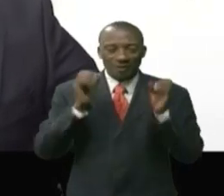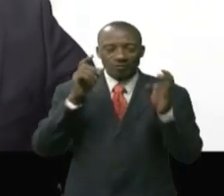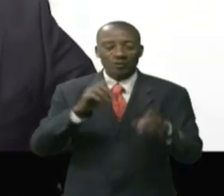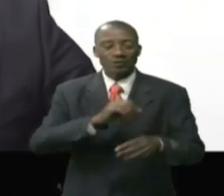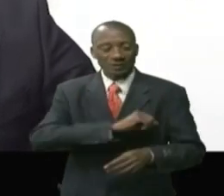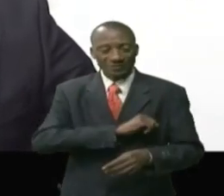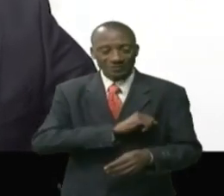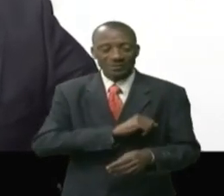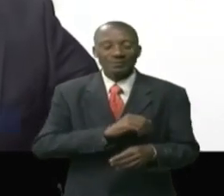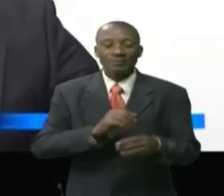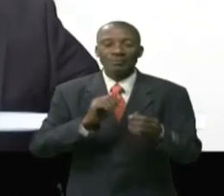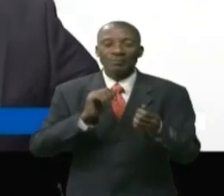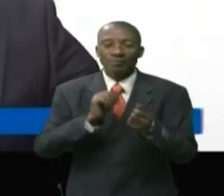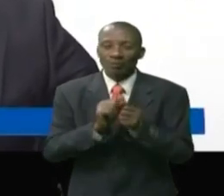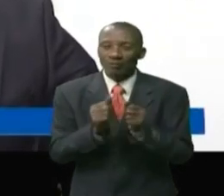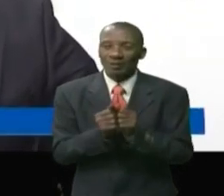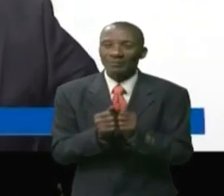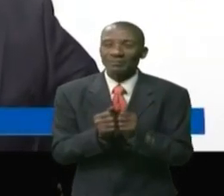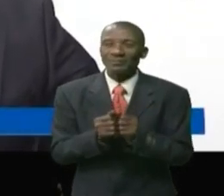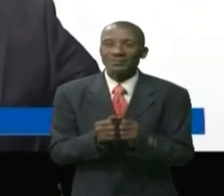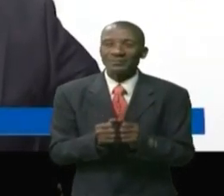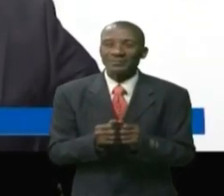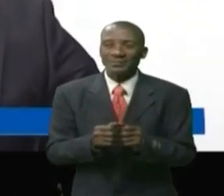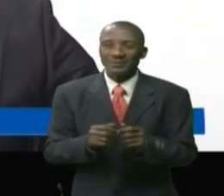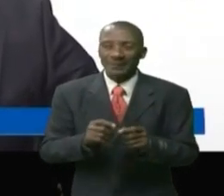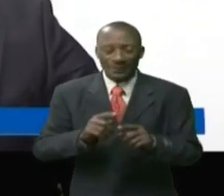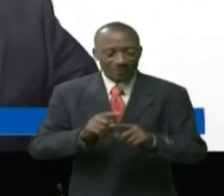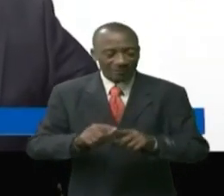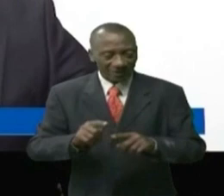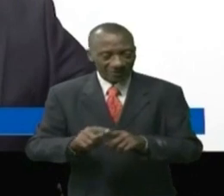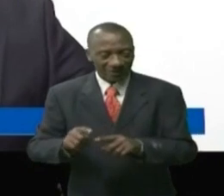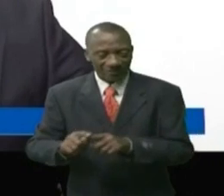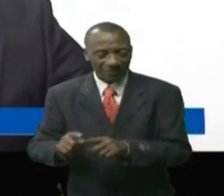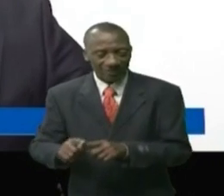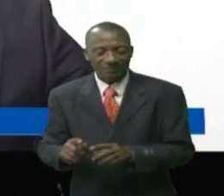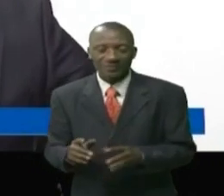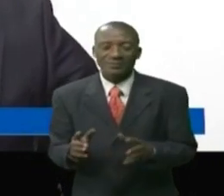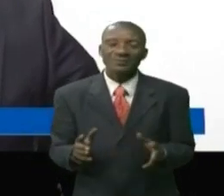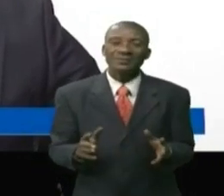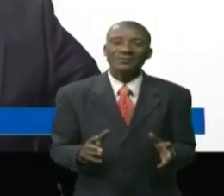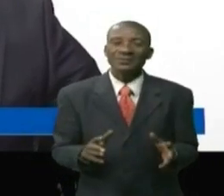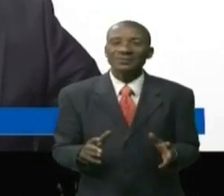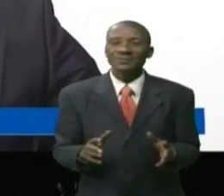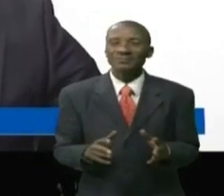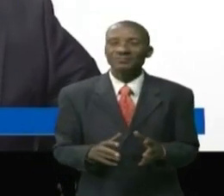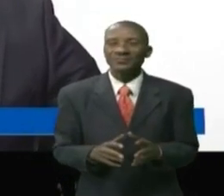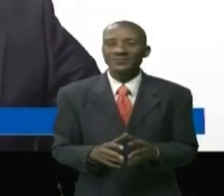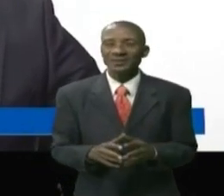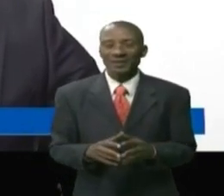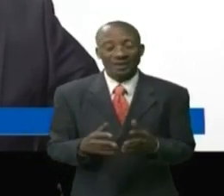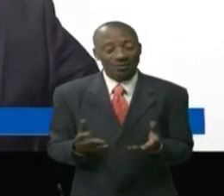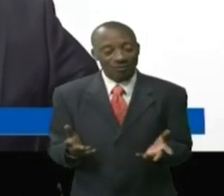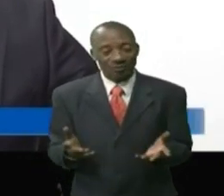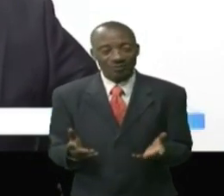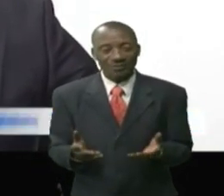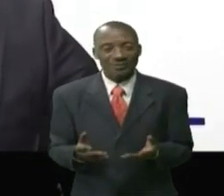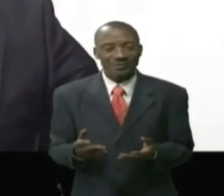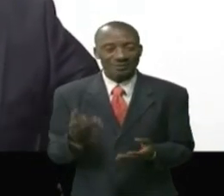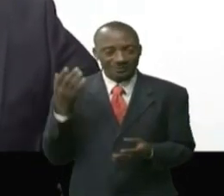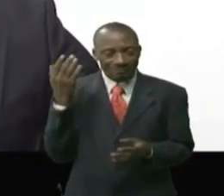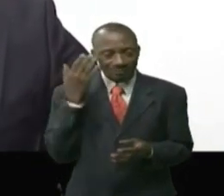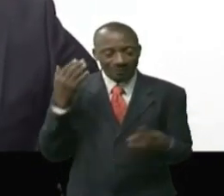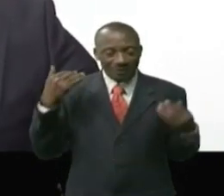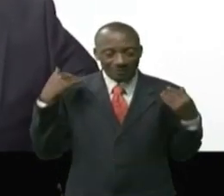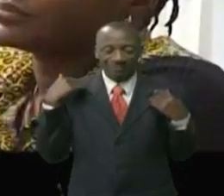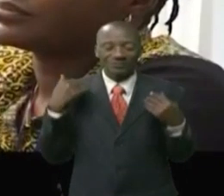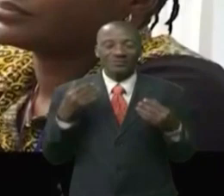c'est par Cees mot que je déclare ouverte cette session de formation bridge basé sur